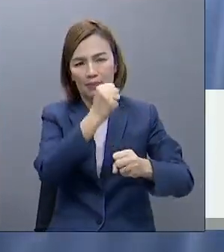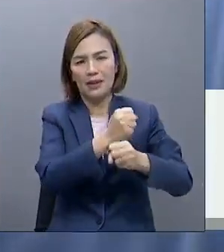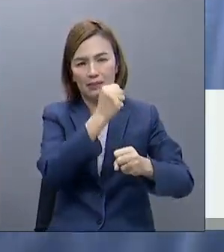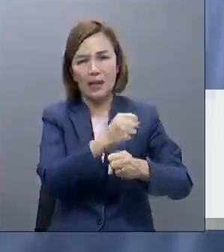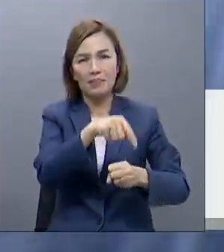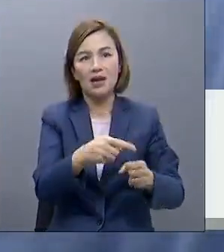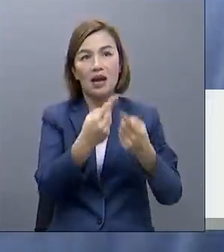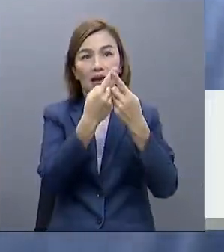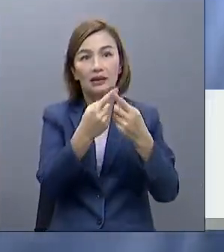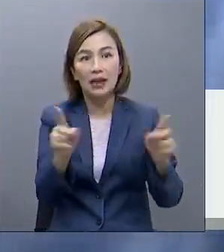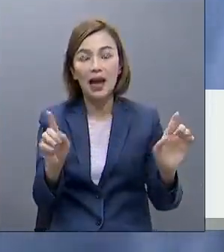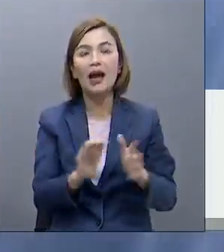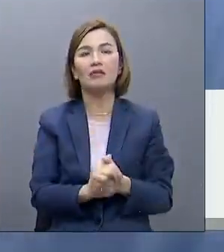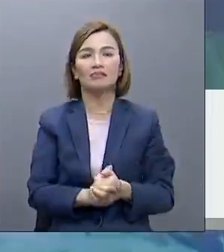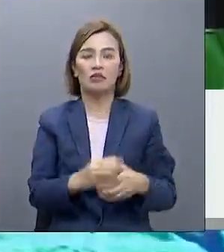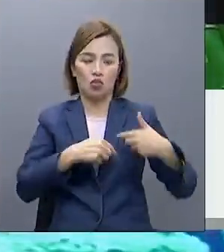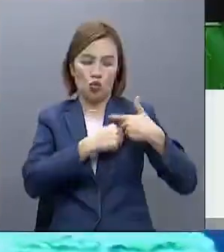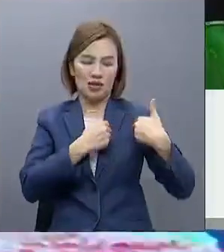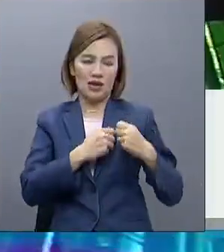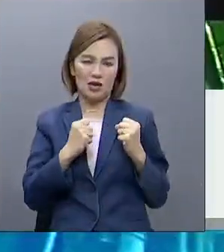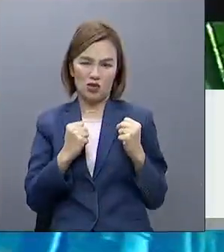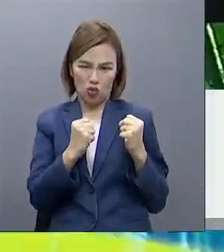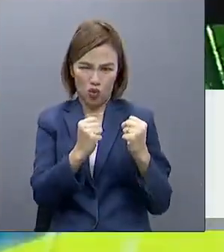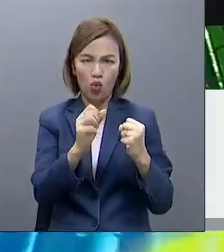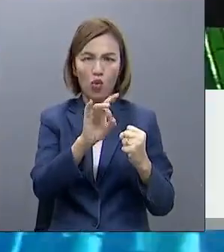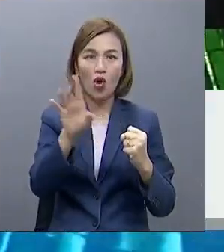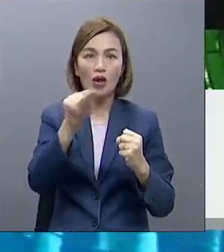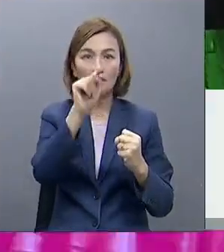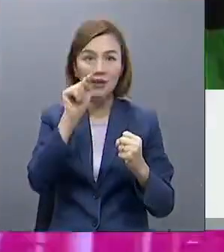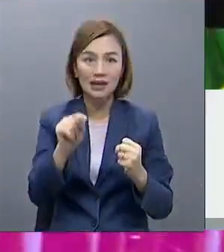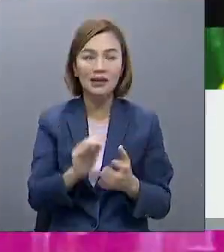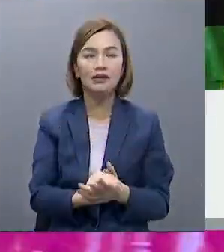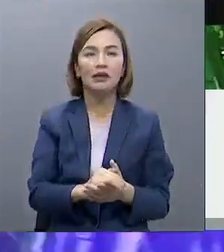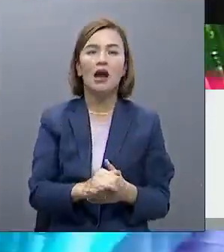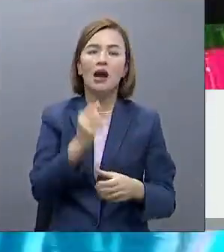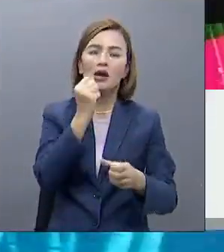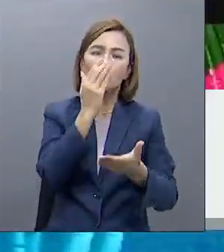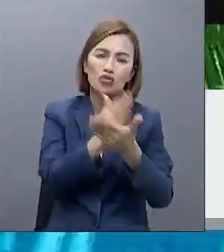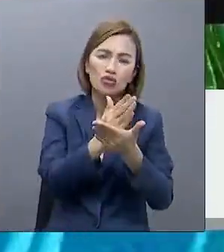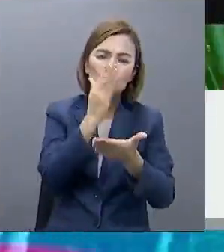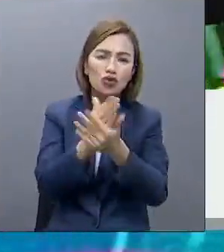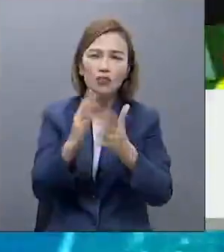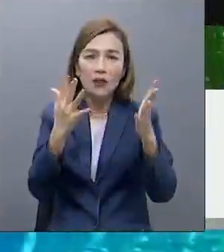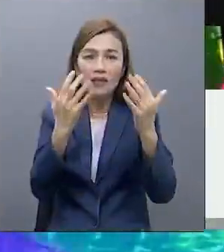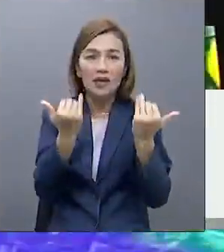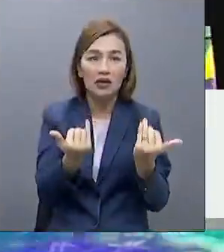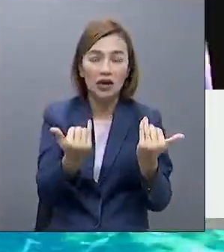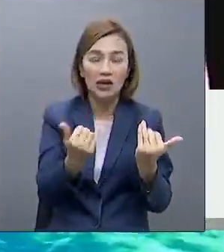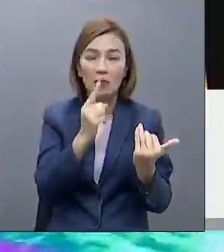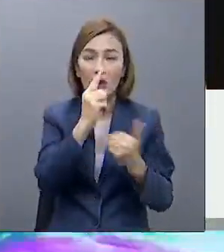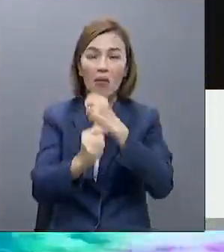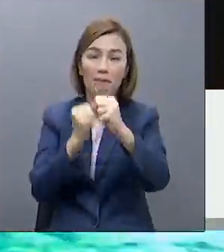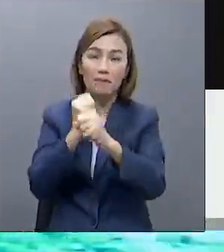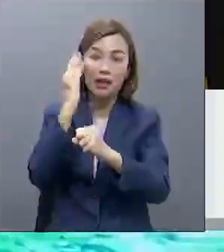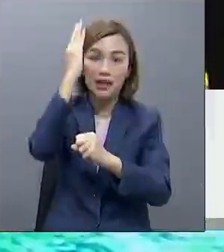แต่ถึงกายไม่เต็มร้อยแต่ใจสู้ 100% เป็นเจ้าแม่โปรเจกต์ที่ไม่เคยหยุดพักตอนนี้อัปเดตว่าปลายปีมีแผนว